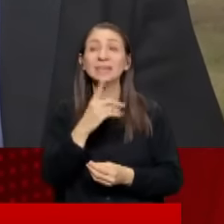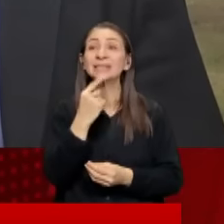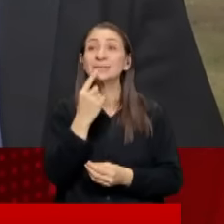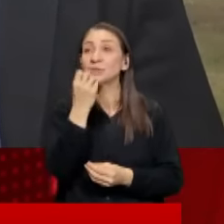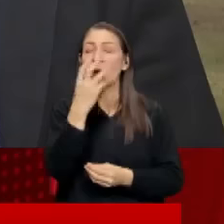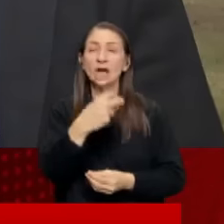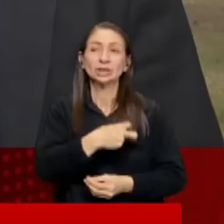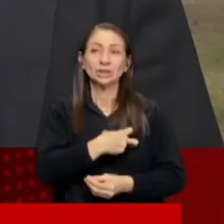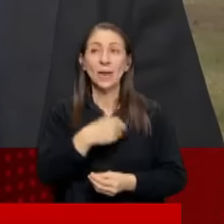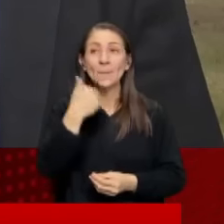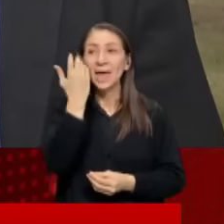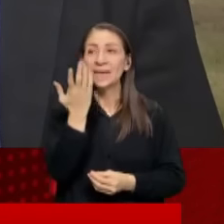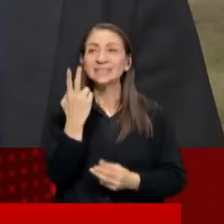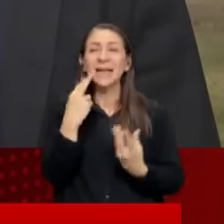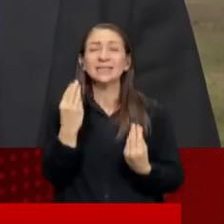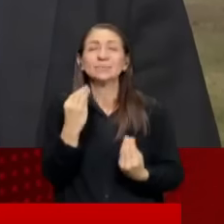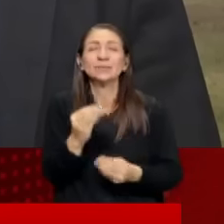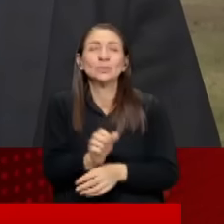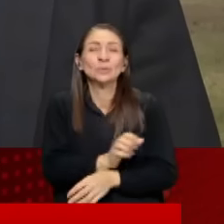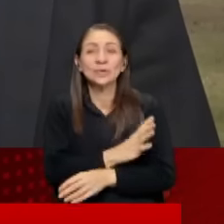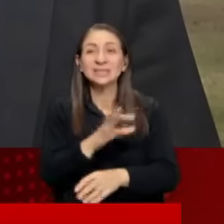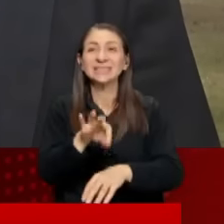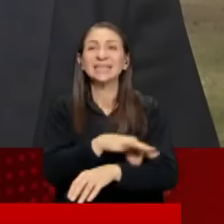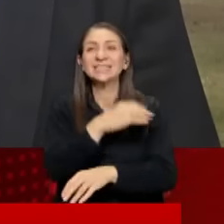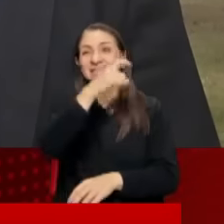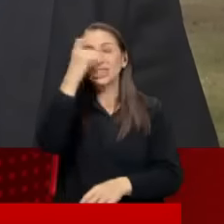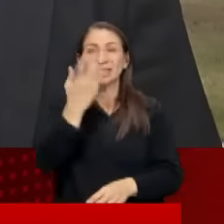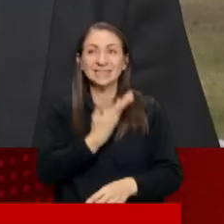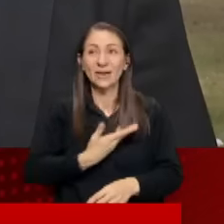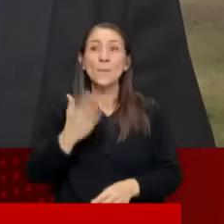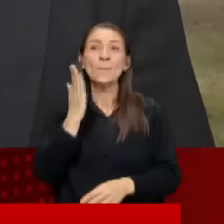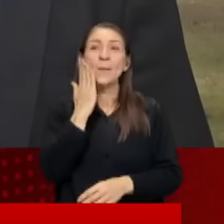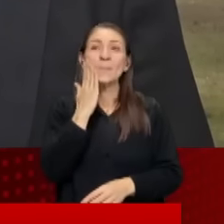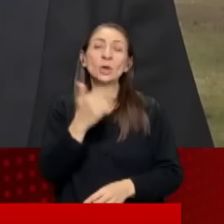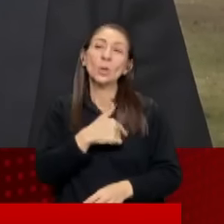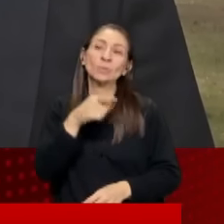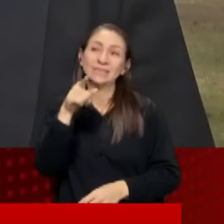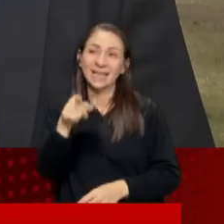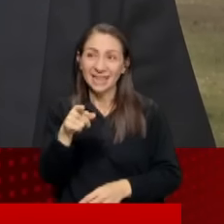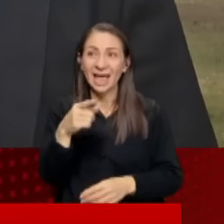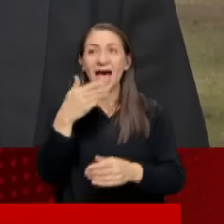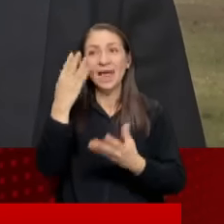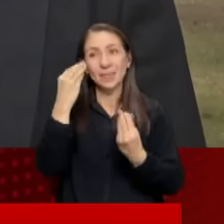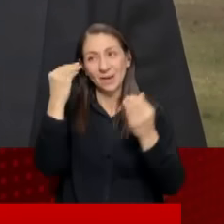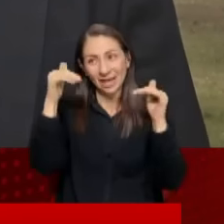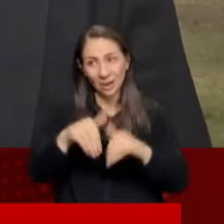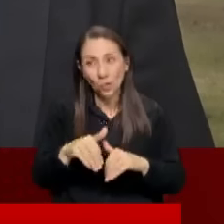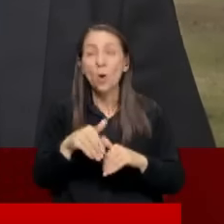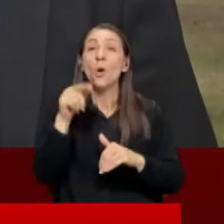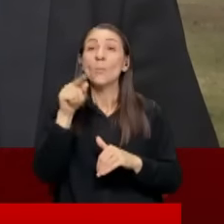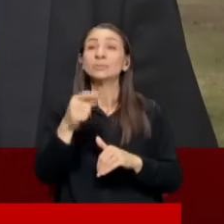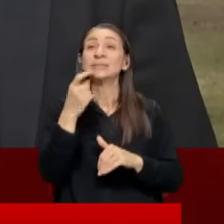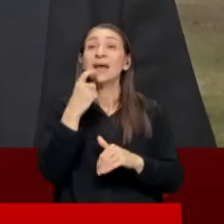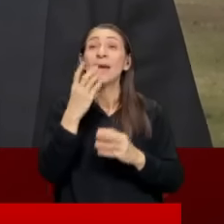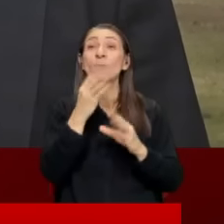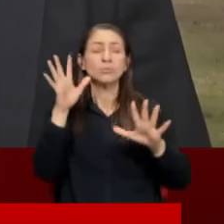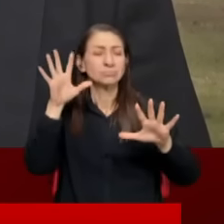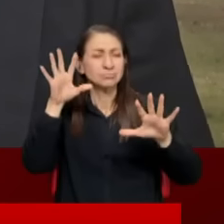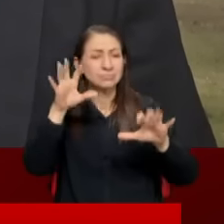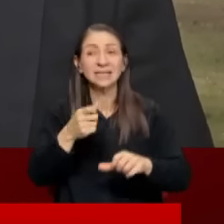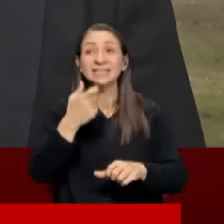Kırmızı gül aşkı, beyaz gül tertemiz duygu, sarı sıcak sevgi, pembe gönlüm sendeyi ifade etmektedir. Hem bu sene en büyük rağbeti